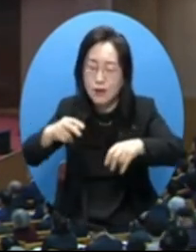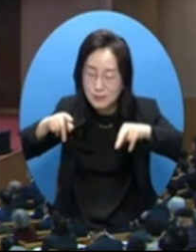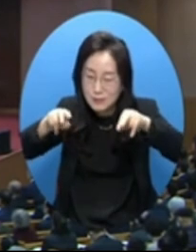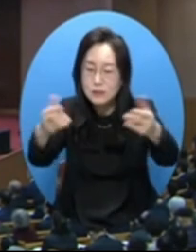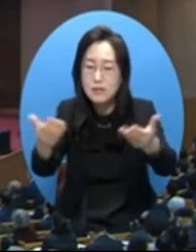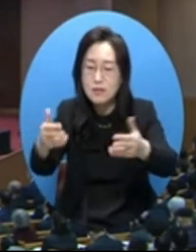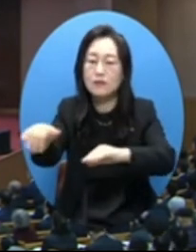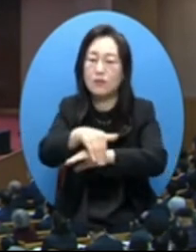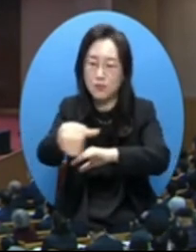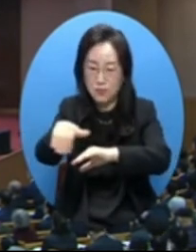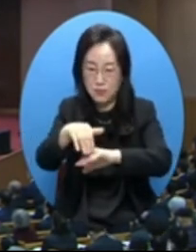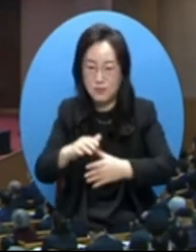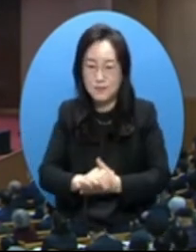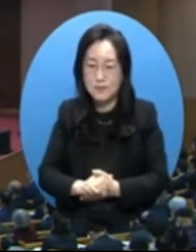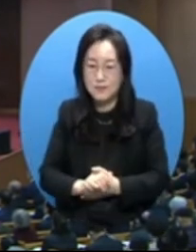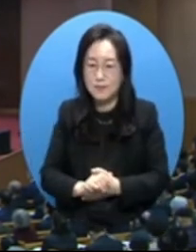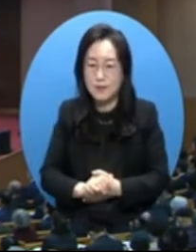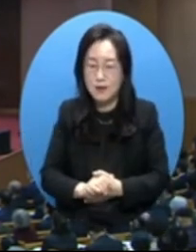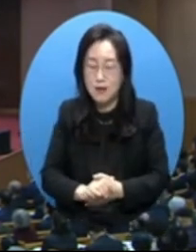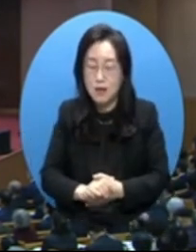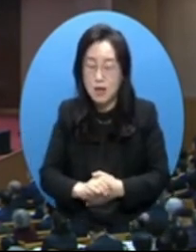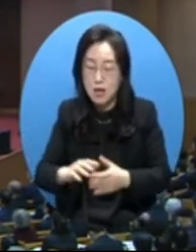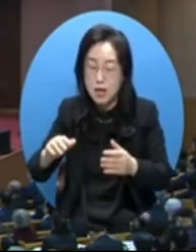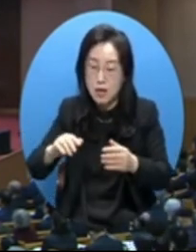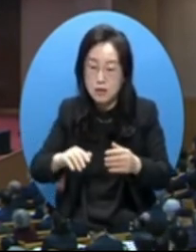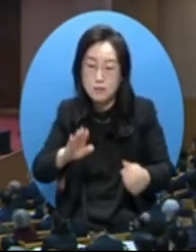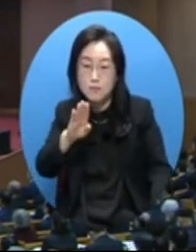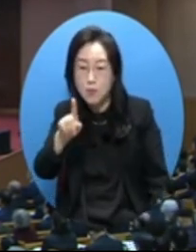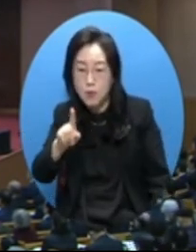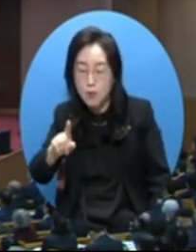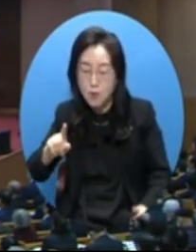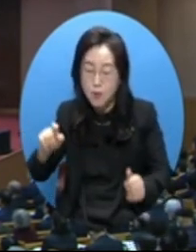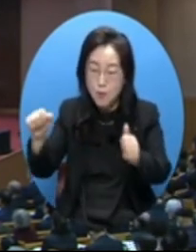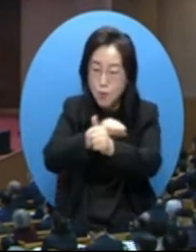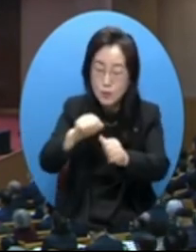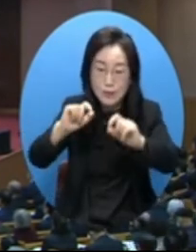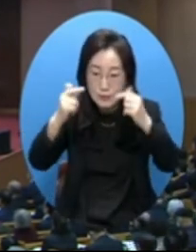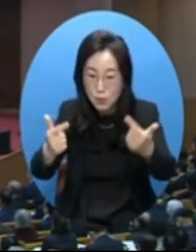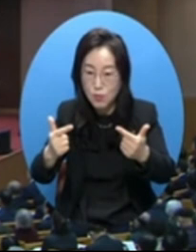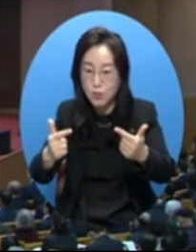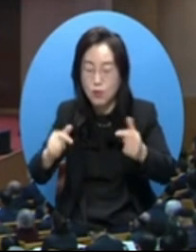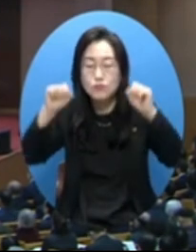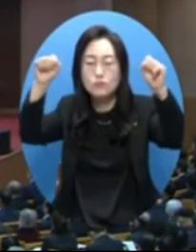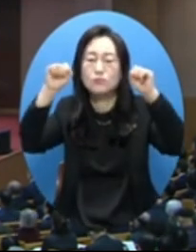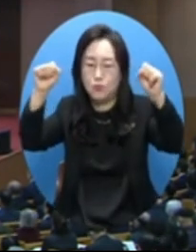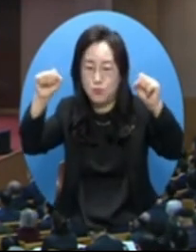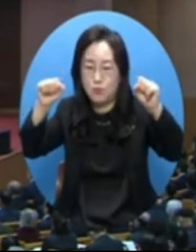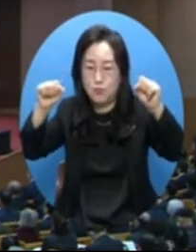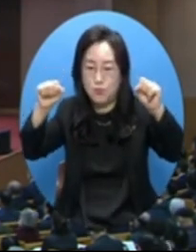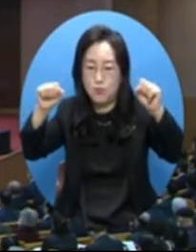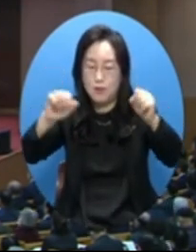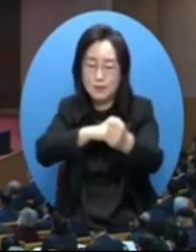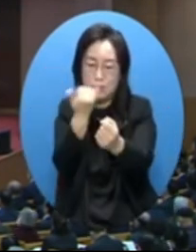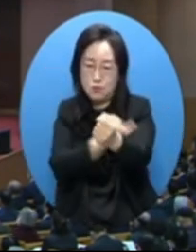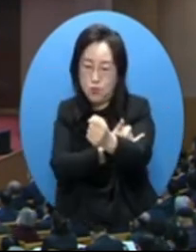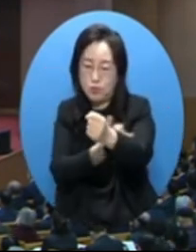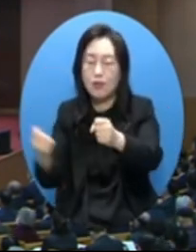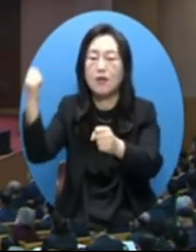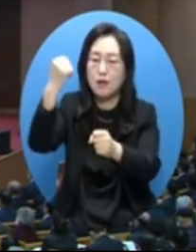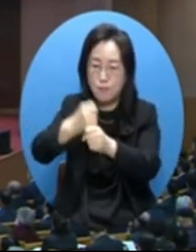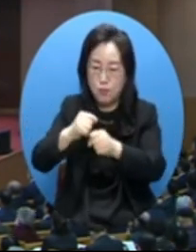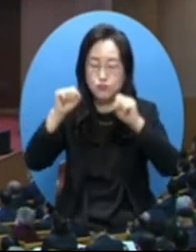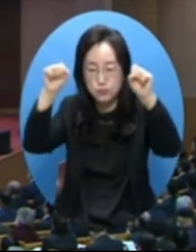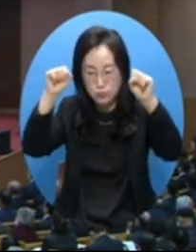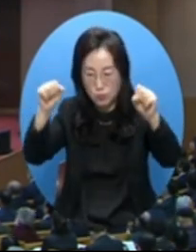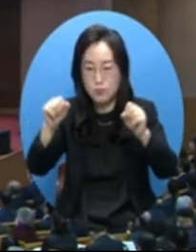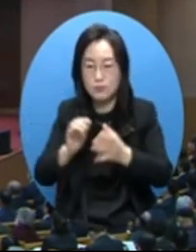벌어서 직장에 나갔습니다 비폭력 운동을 통하여 흑인 인권을 회복한 운동을